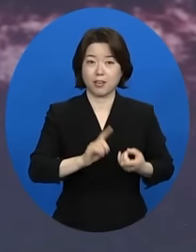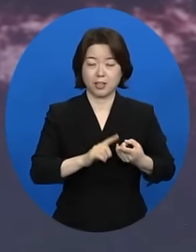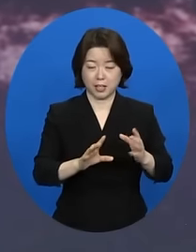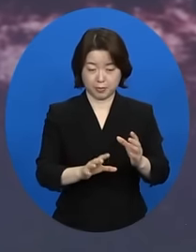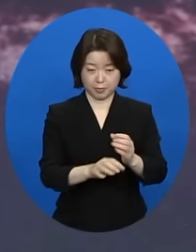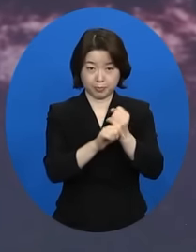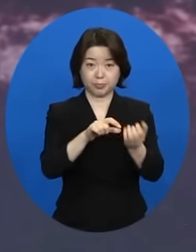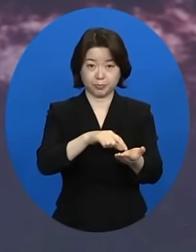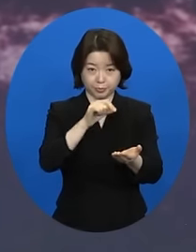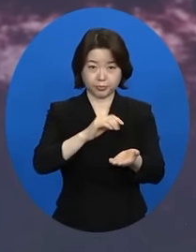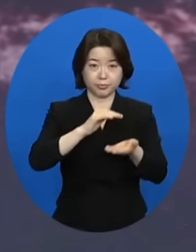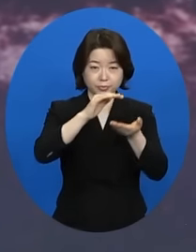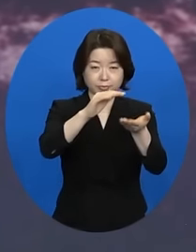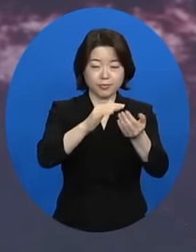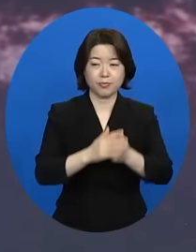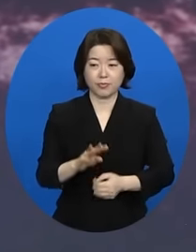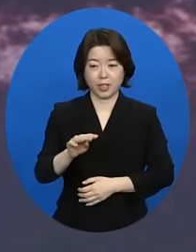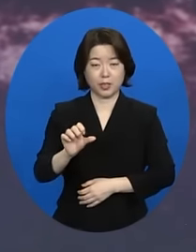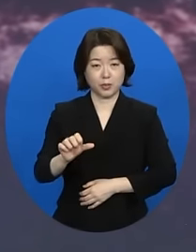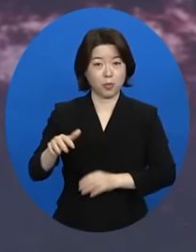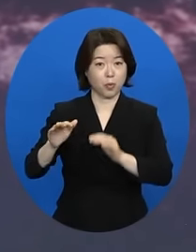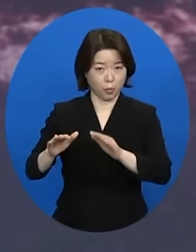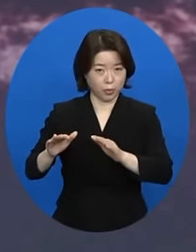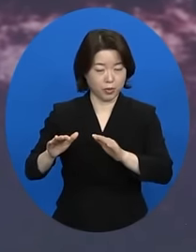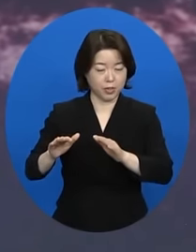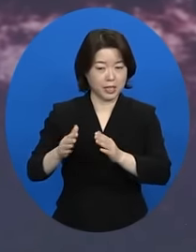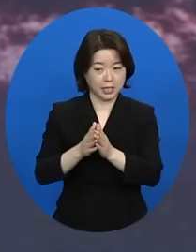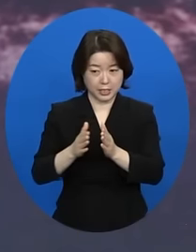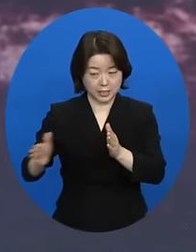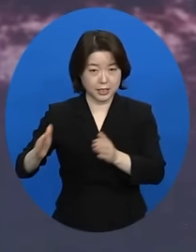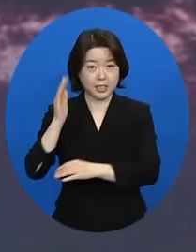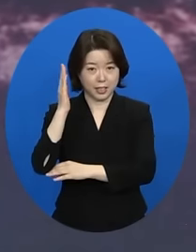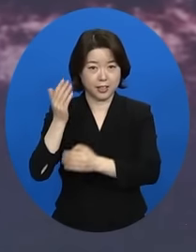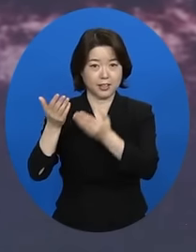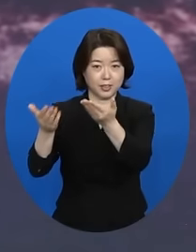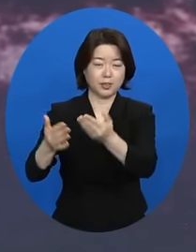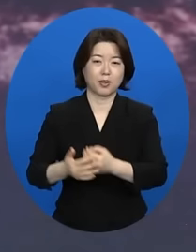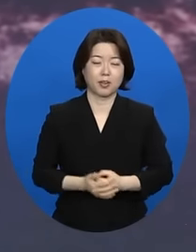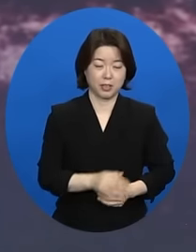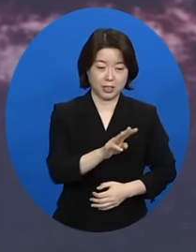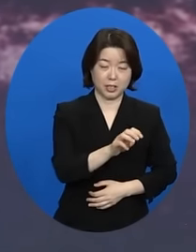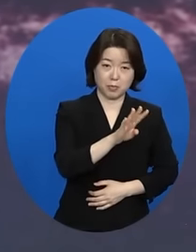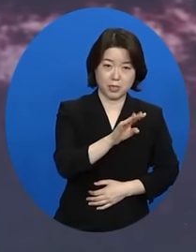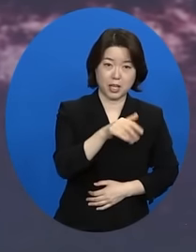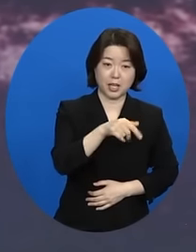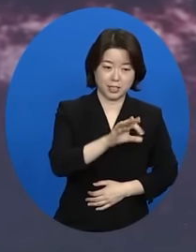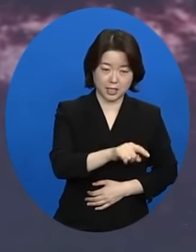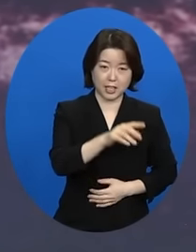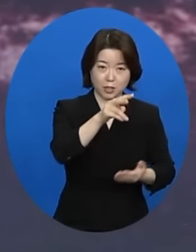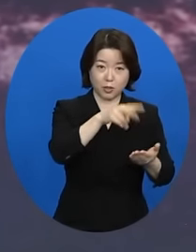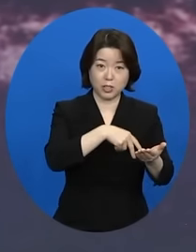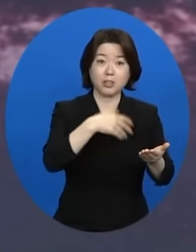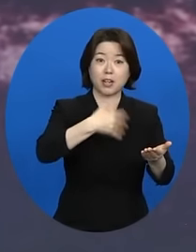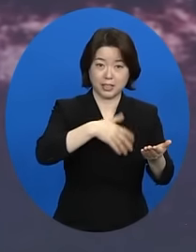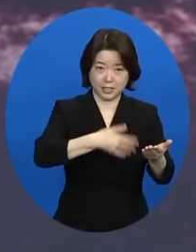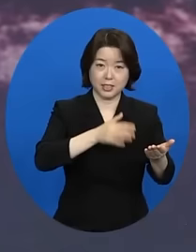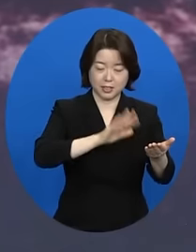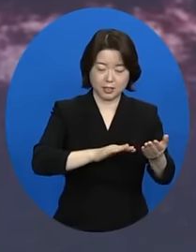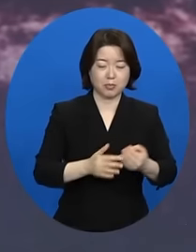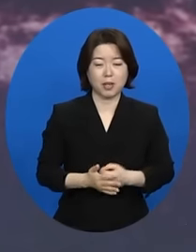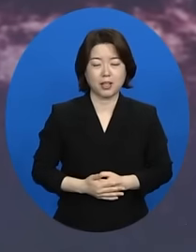좀 다루고 이 35장을 진행하겠습니다. 이 34장을 보진 않았지만